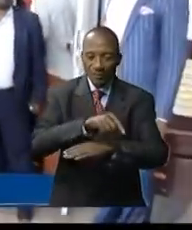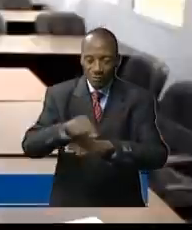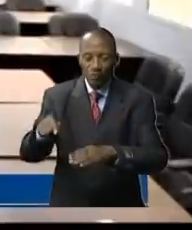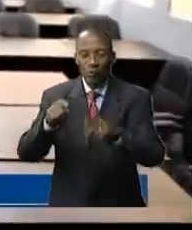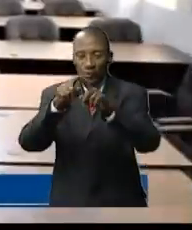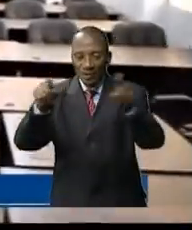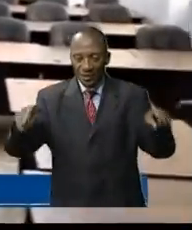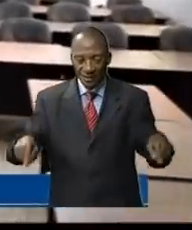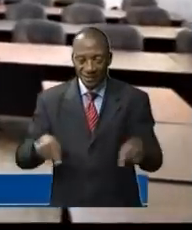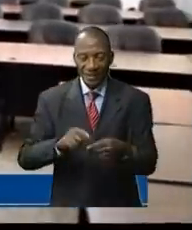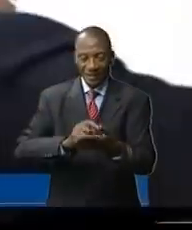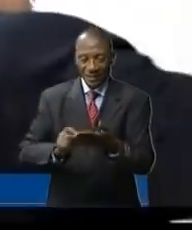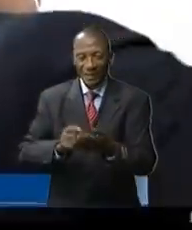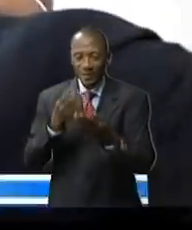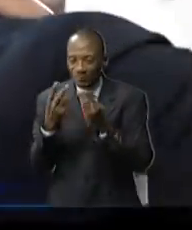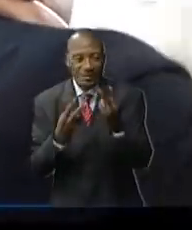de cette faculté.